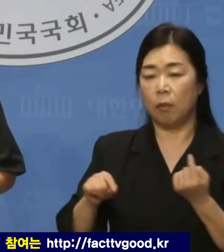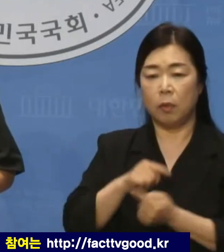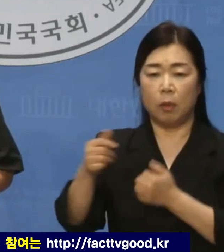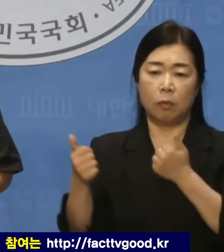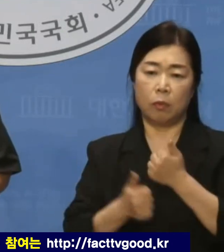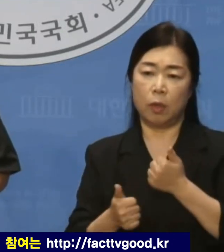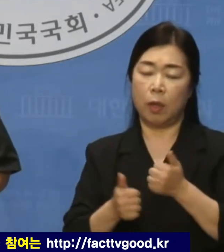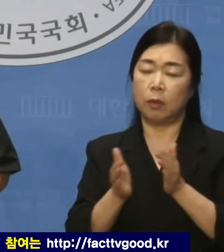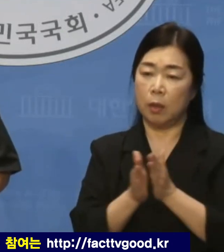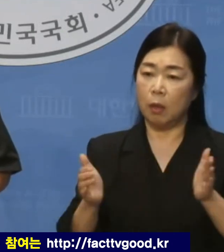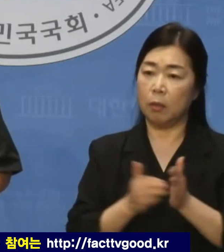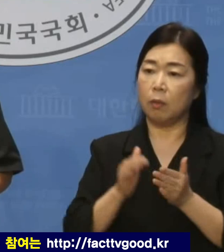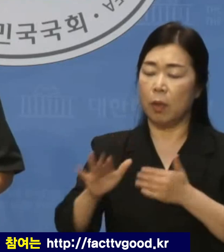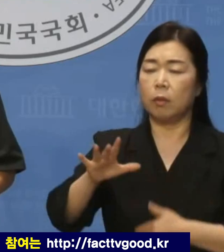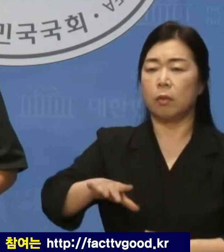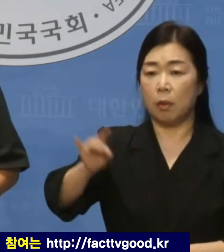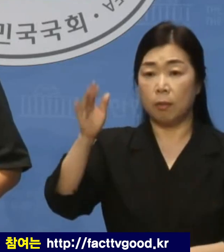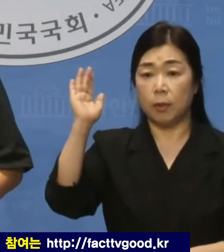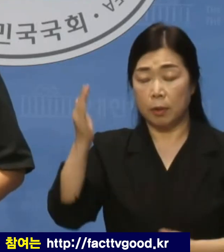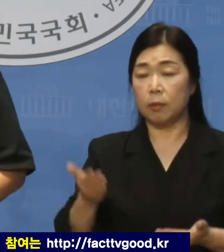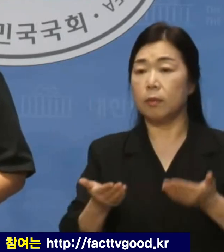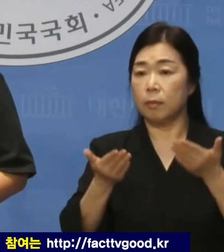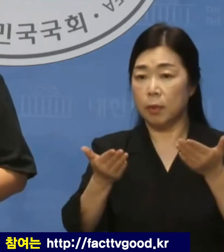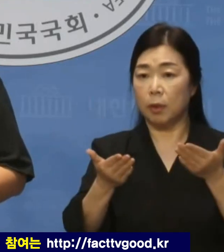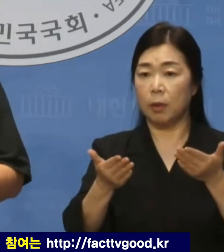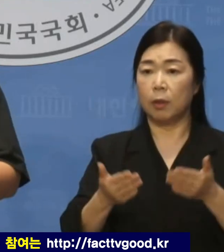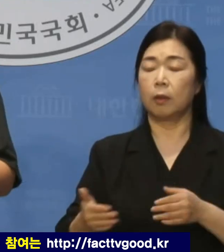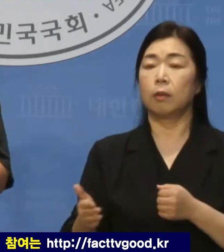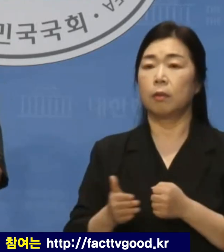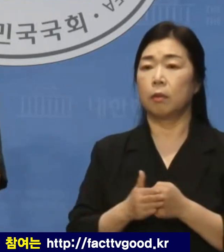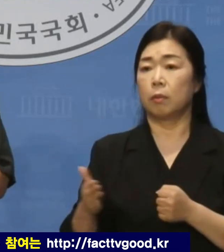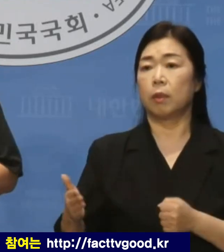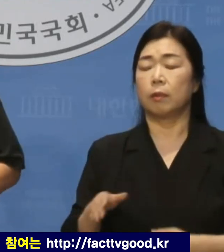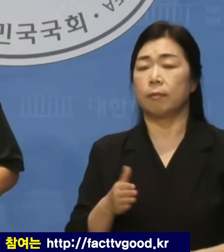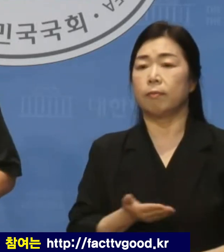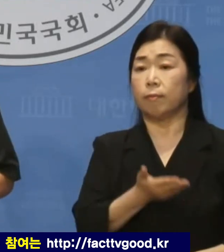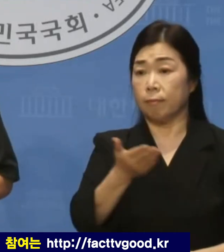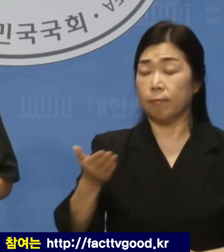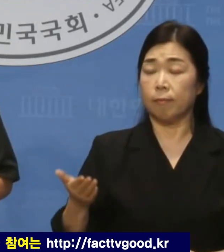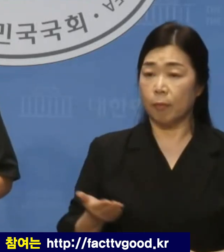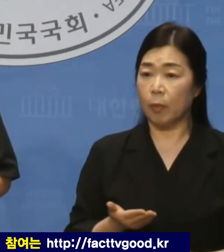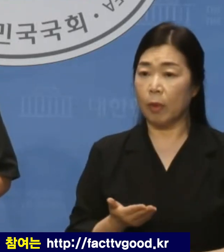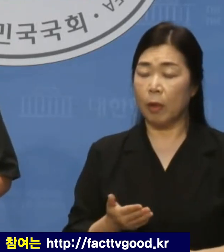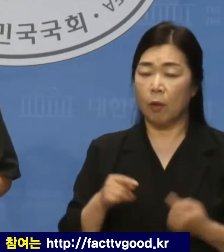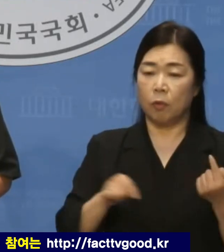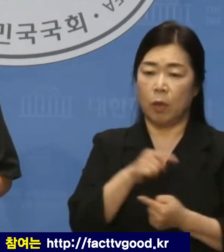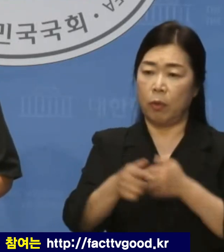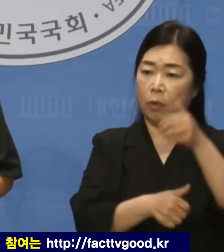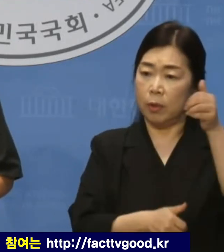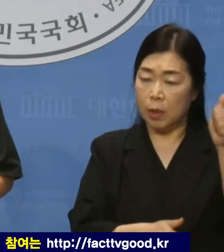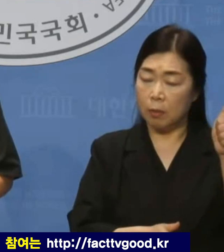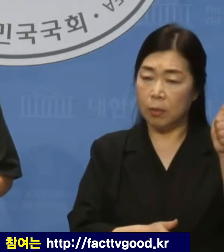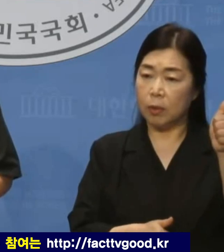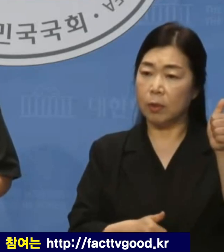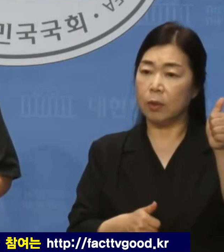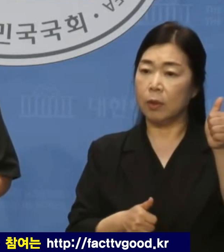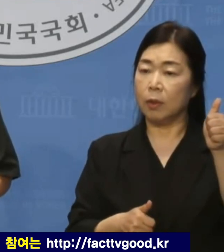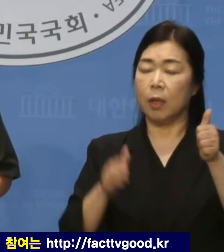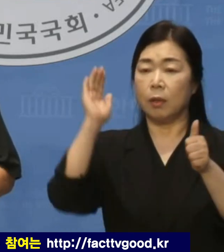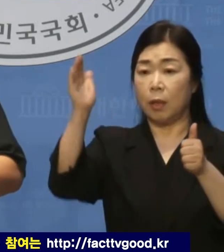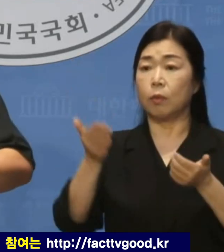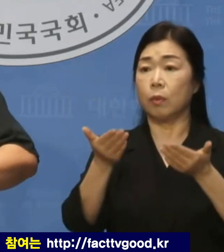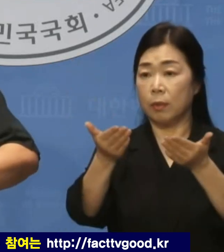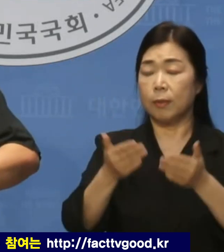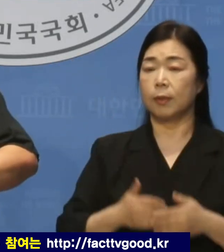운영위원회가 출범되고 국회에서 처음 열린 오늘 기자회견에 우리 신임 운영위원장 이정민 위원장님께서